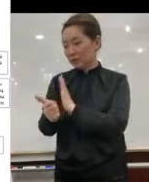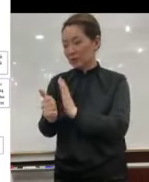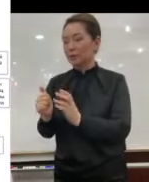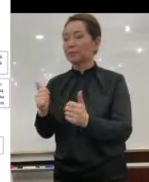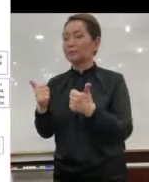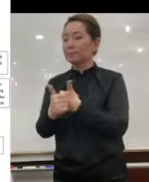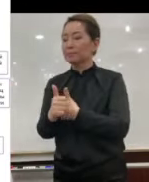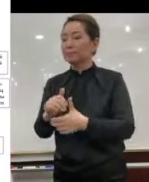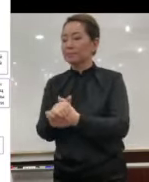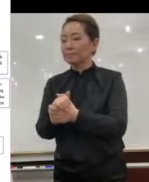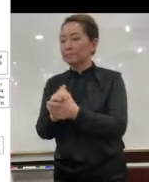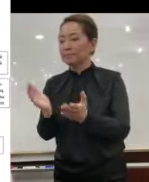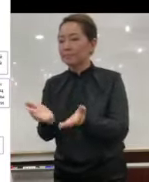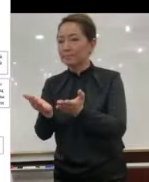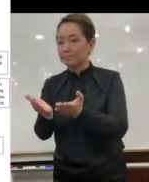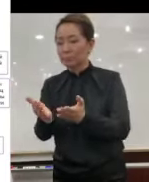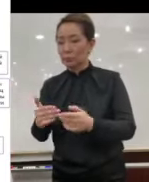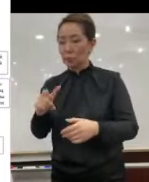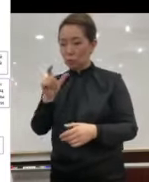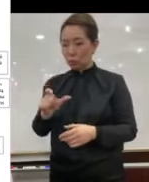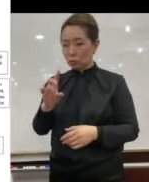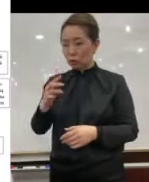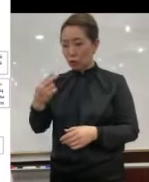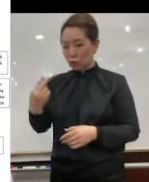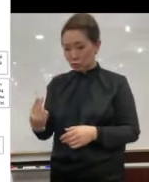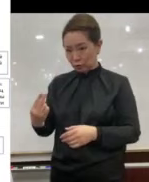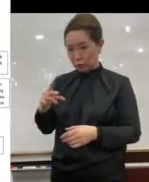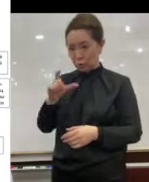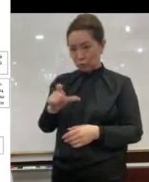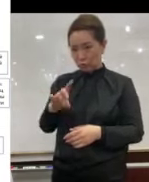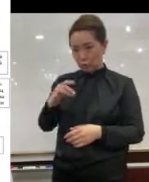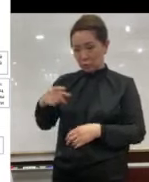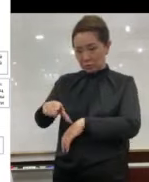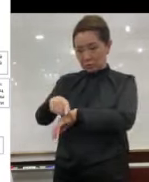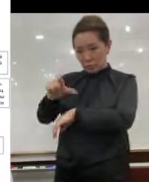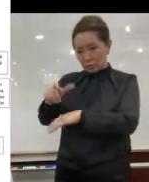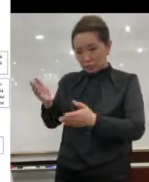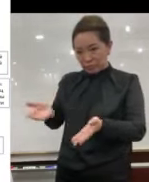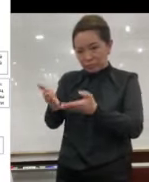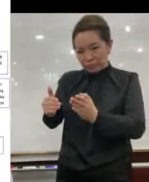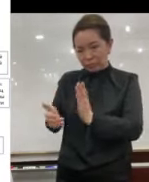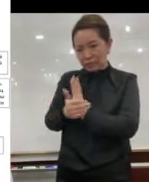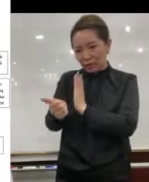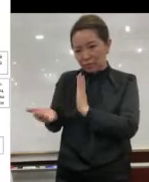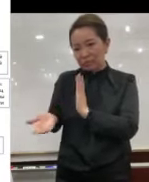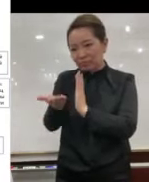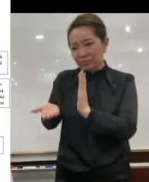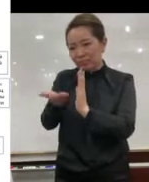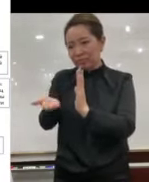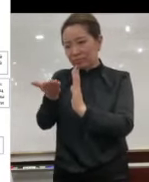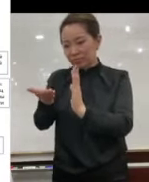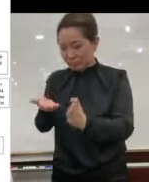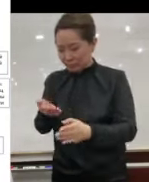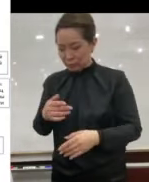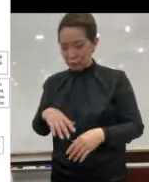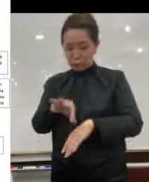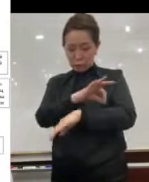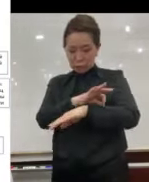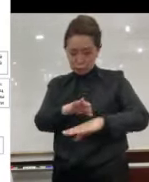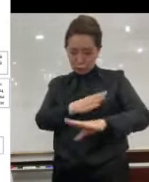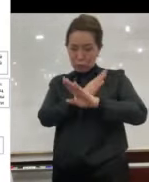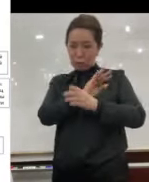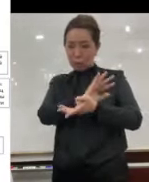Тэгэхээр энэ чадварх бэхжүүлэх буюу хүний нөөцийг хөгжүүлэх энэ үйл ажиллагаа маань бол төсөл хэрэгжээд дууссан ч гэсэн Монголын засгийн газар